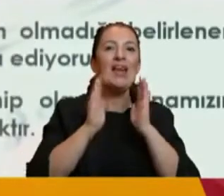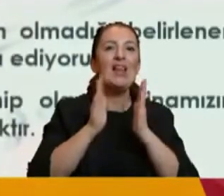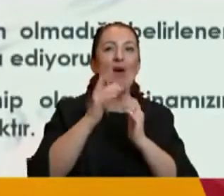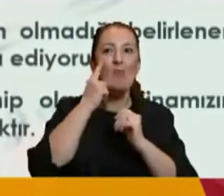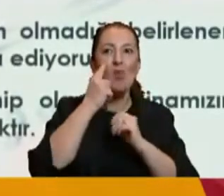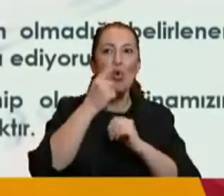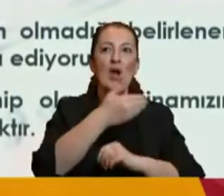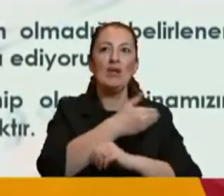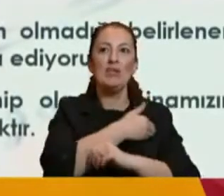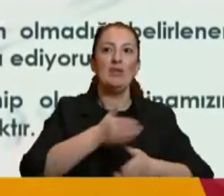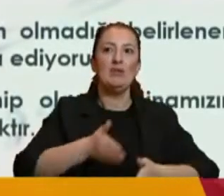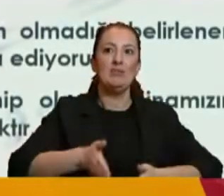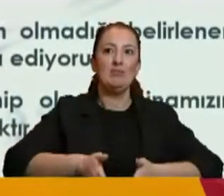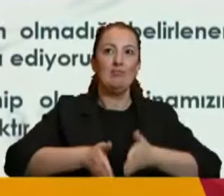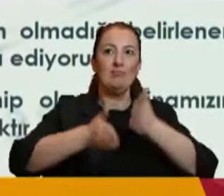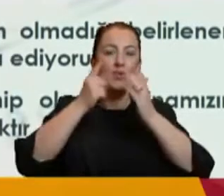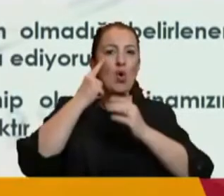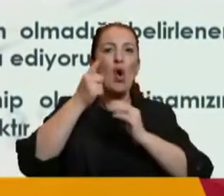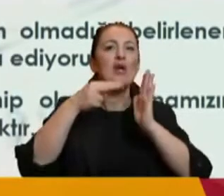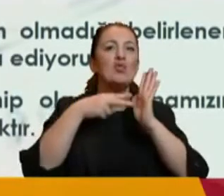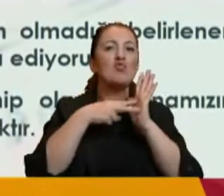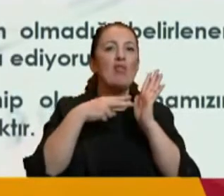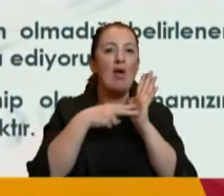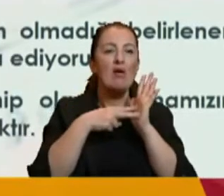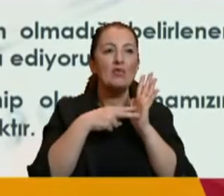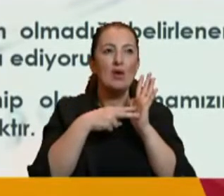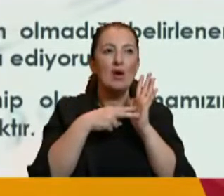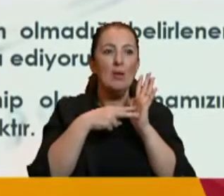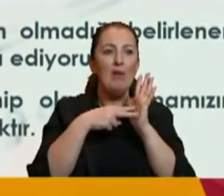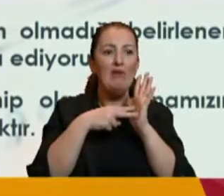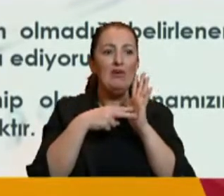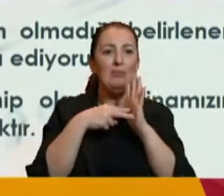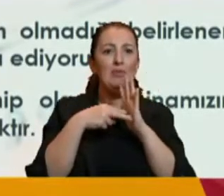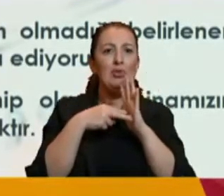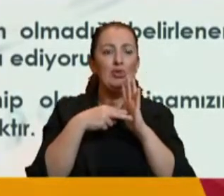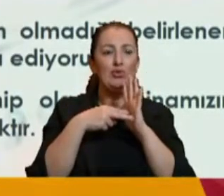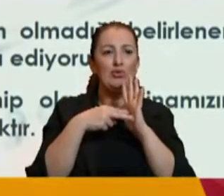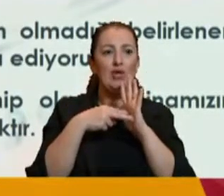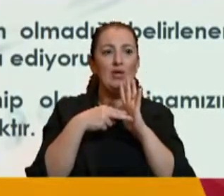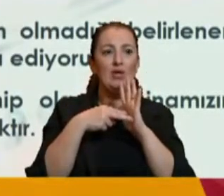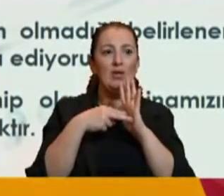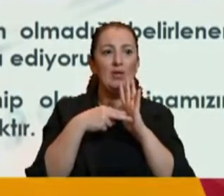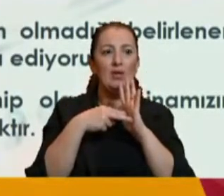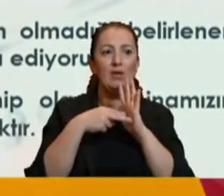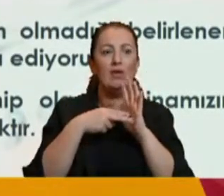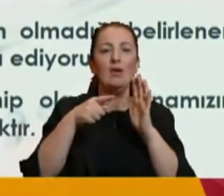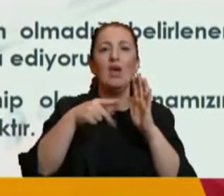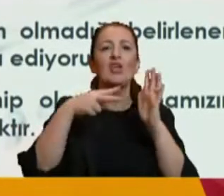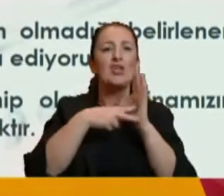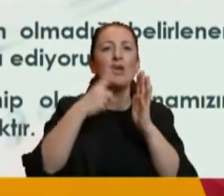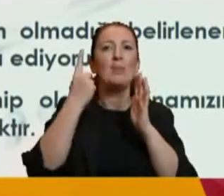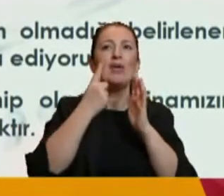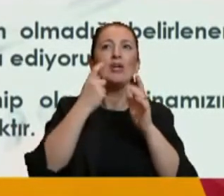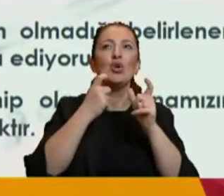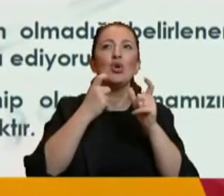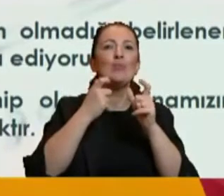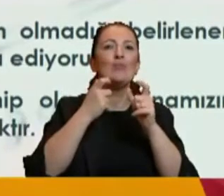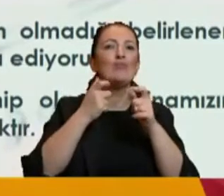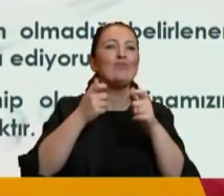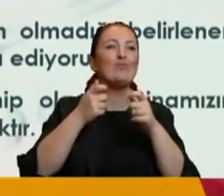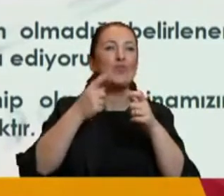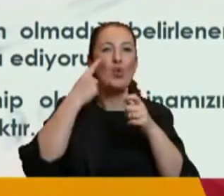Binalarımız burada Çatalca'da bir şube müdürlüğü bu planlıyoruz bu